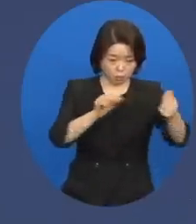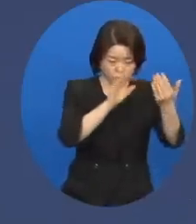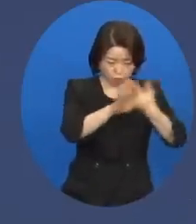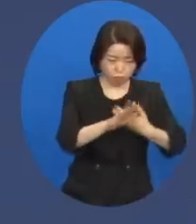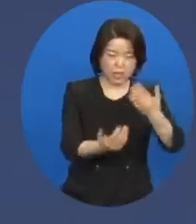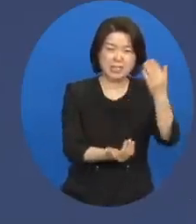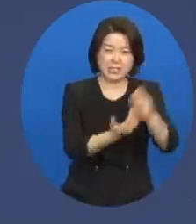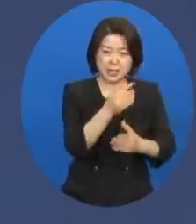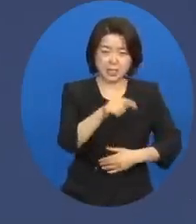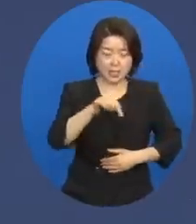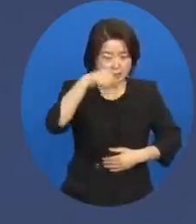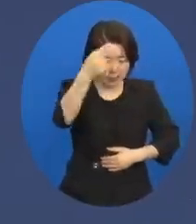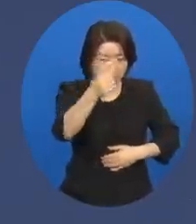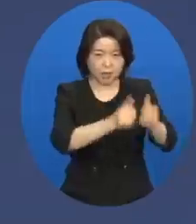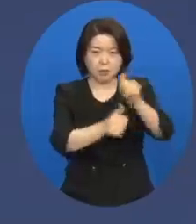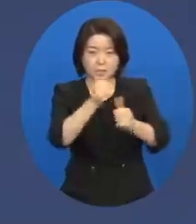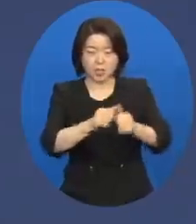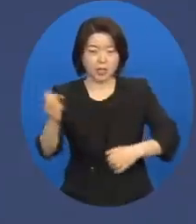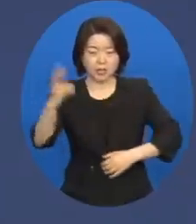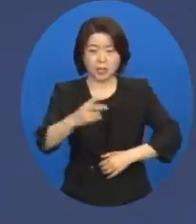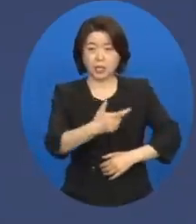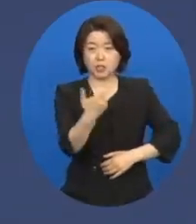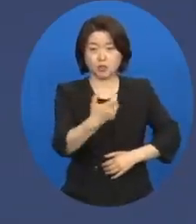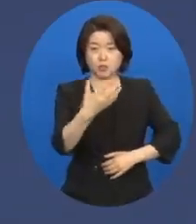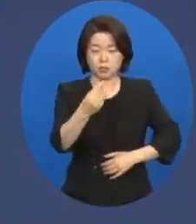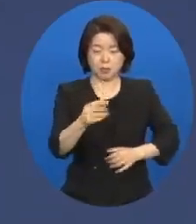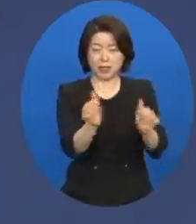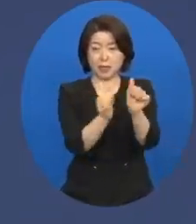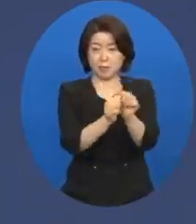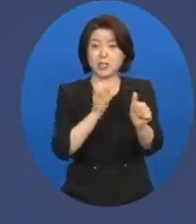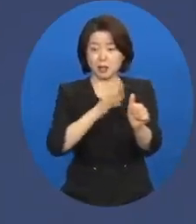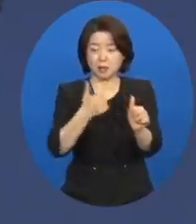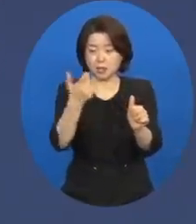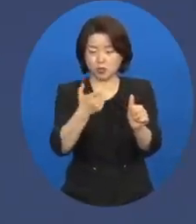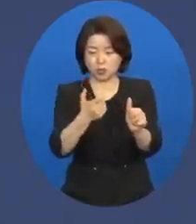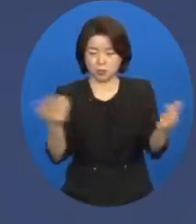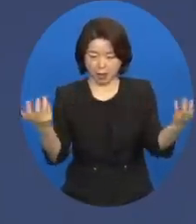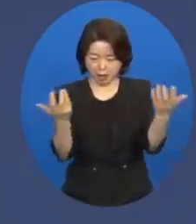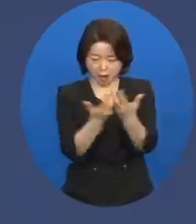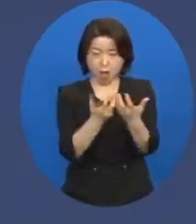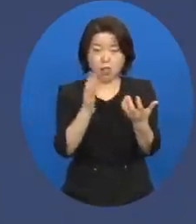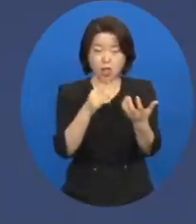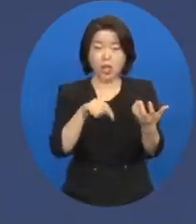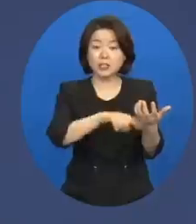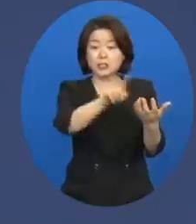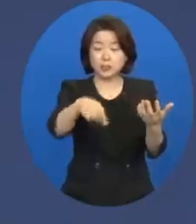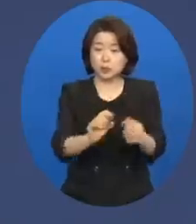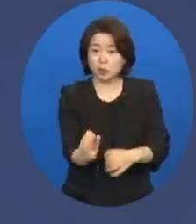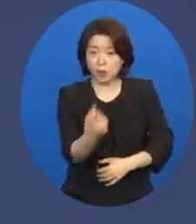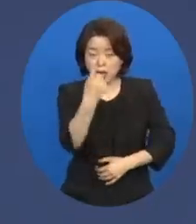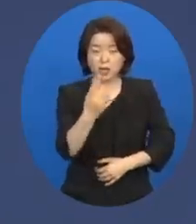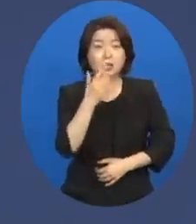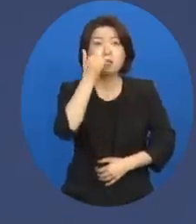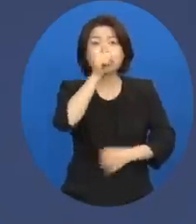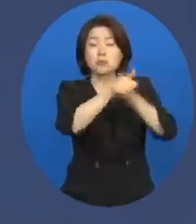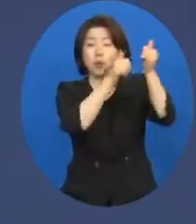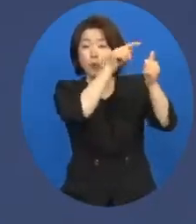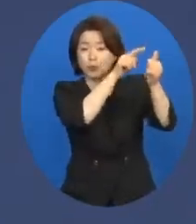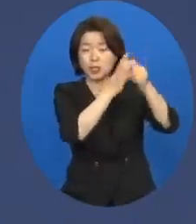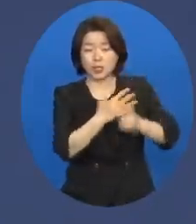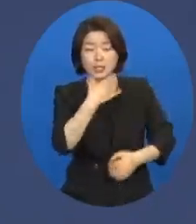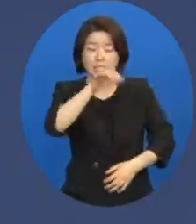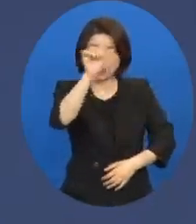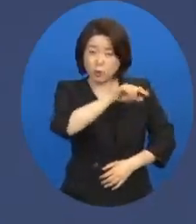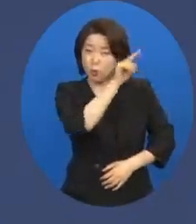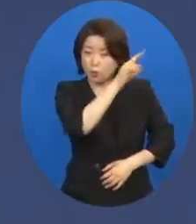일어난 그 다음 세대가 다시 60만, 남자만 60만 명 채워져서 그들로 하여금 그 부모 세대가 그